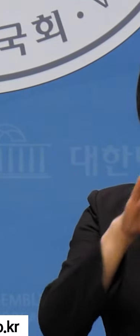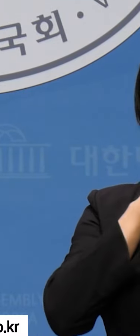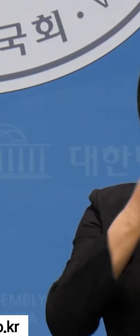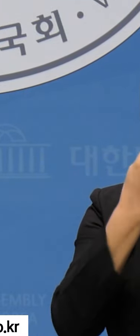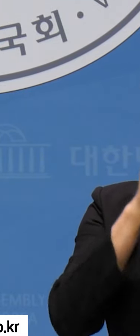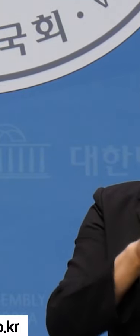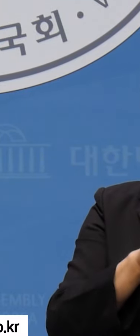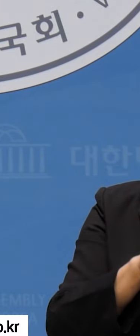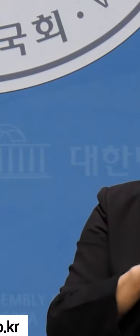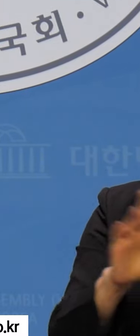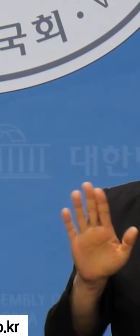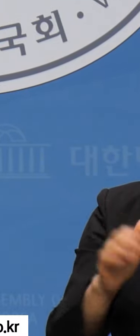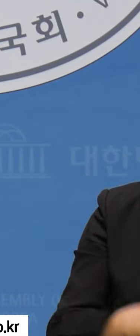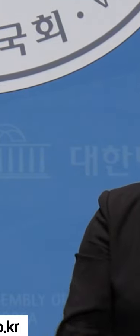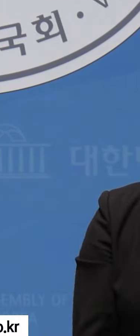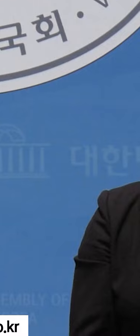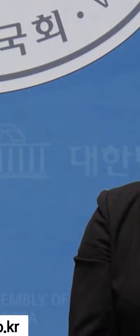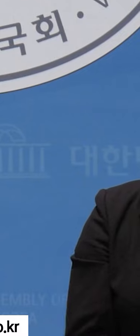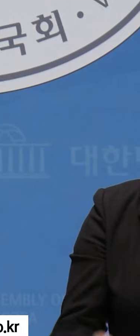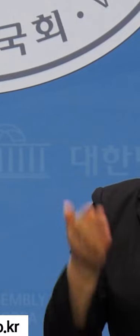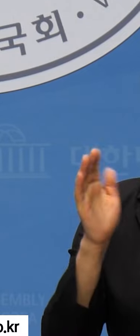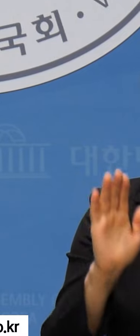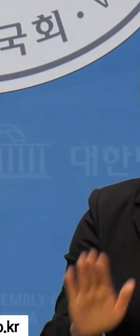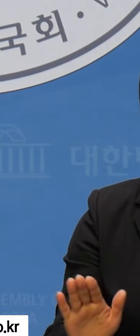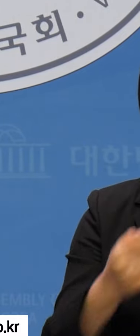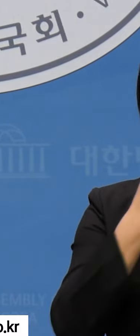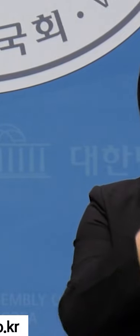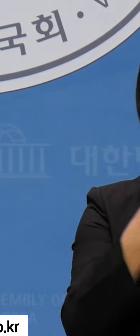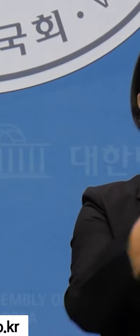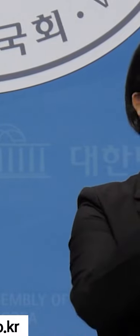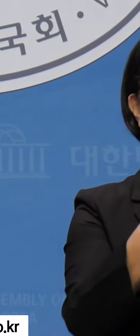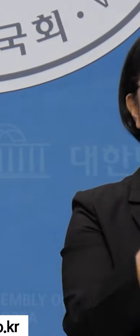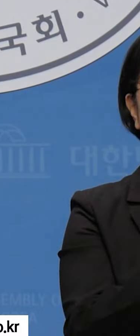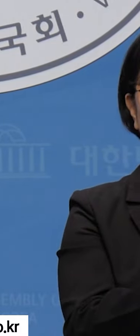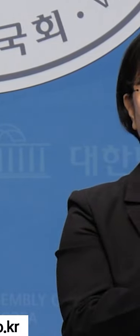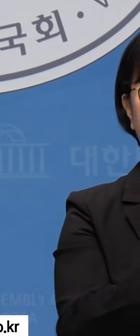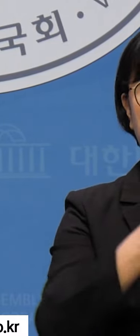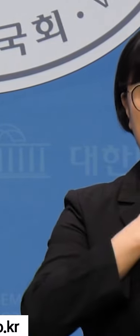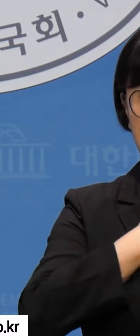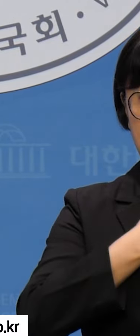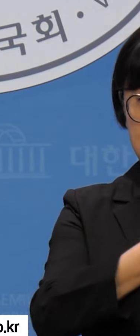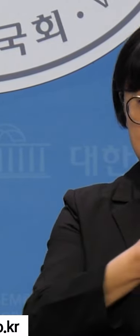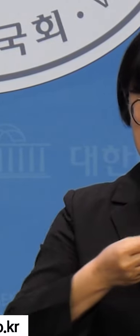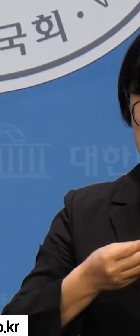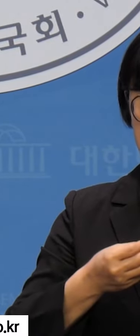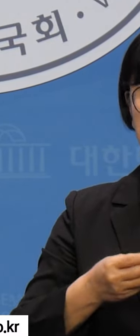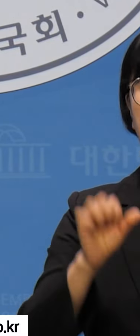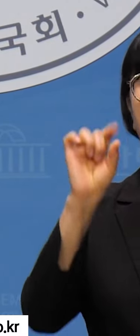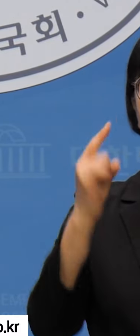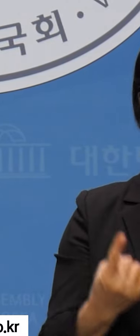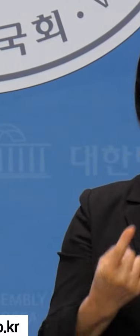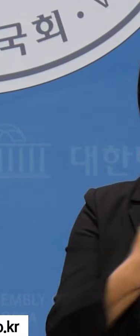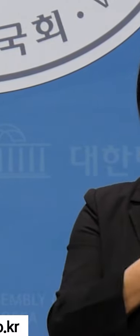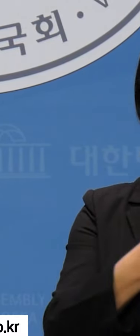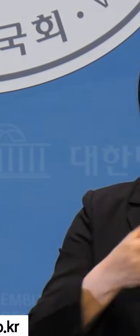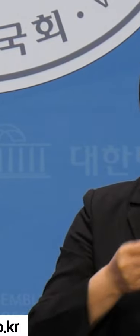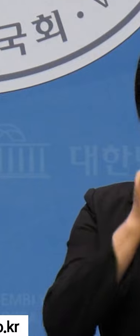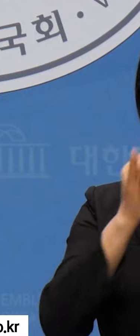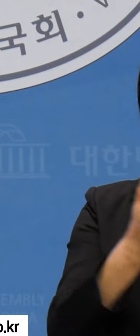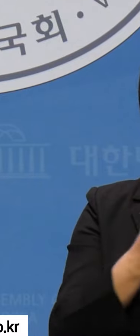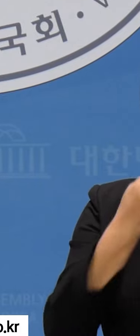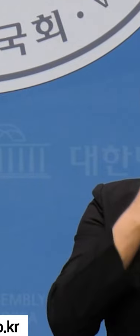수 있습니다 그러나 더불어민주당에서 저를 인재로 영입해 주신 것은